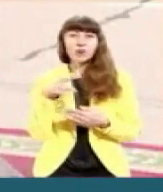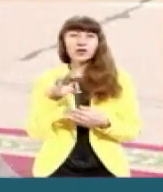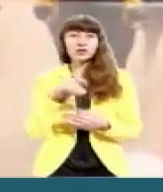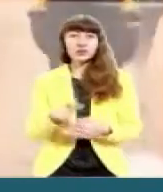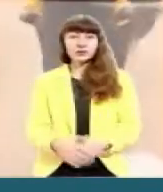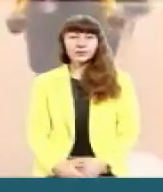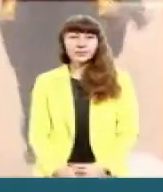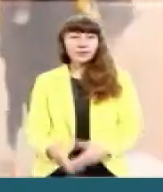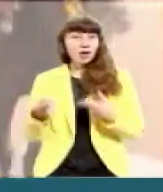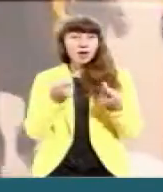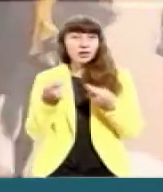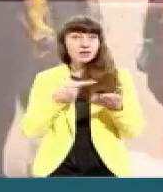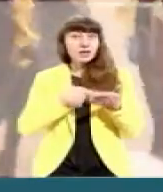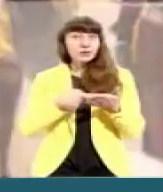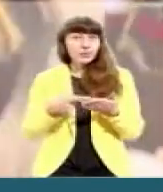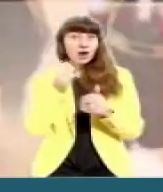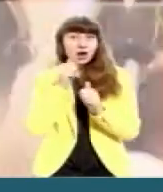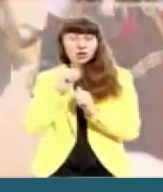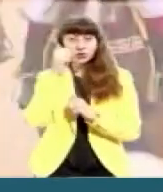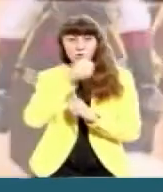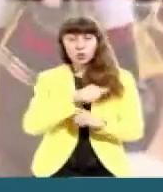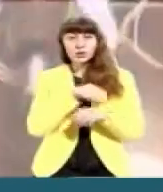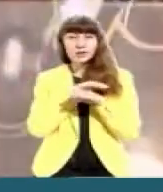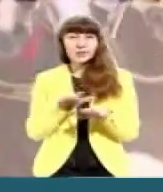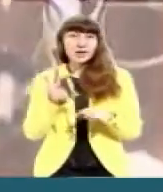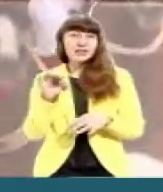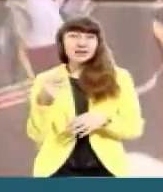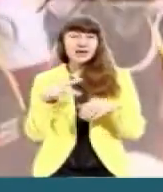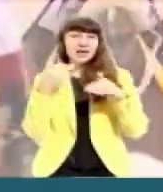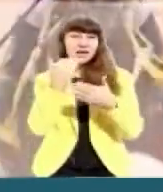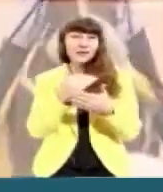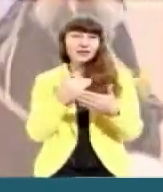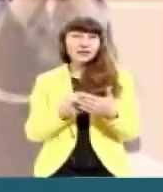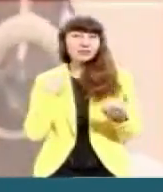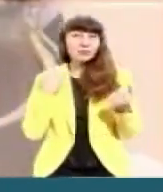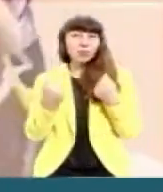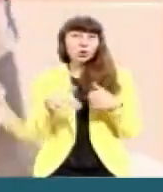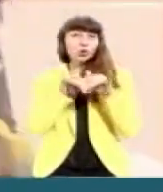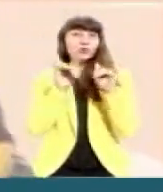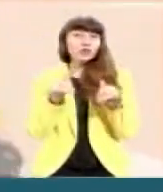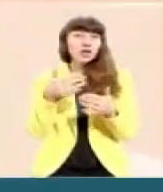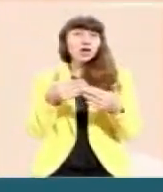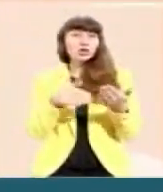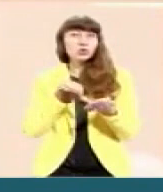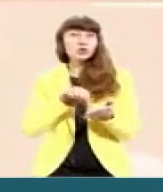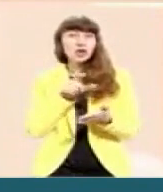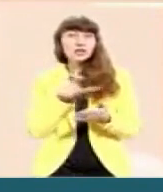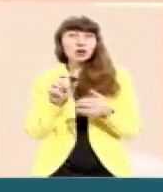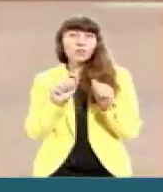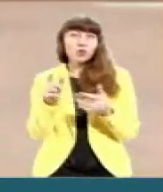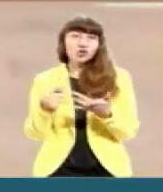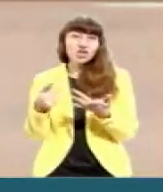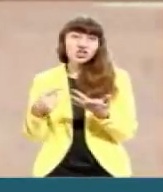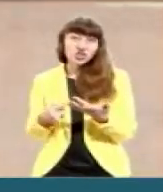тенге. Организаторы отмечают, с каждым годом популярность национальных видов спорта в регионе растет. Если раньше участников скачек можно